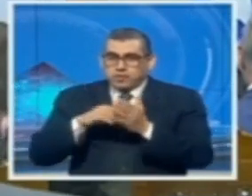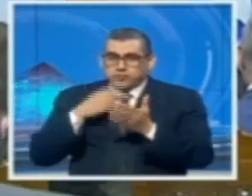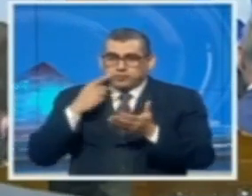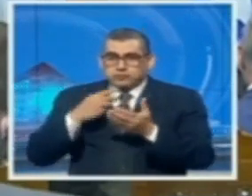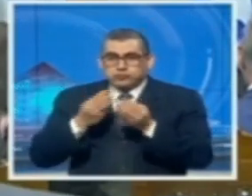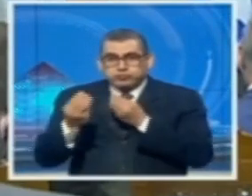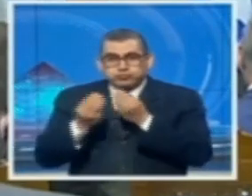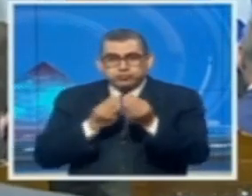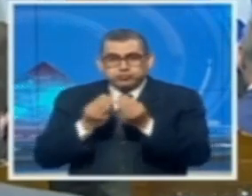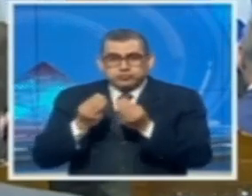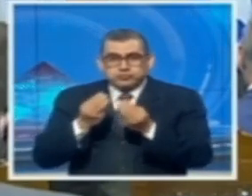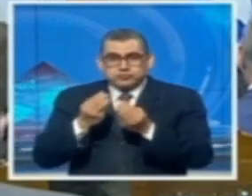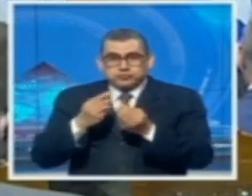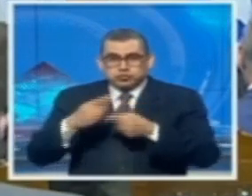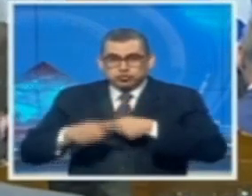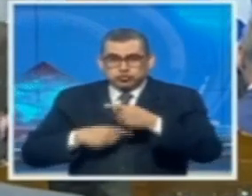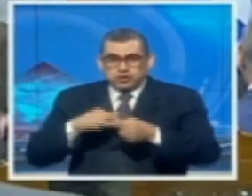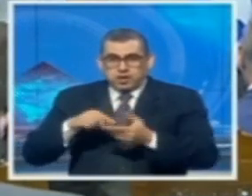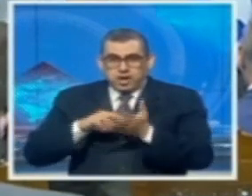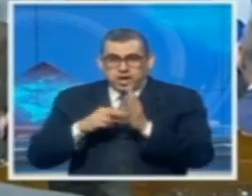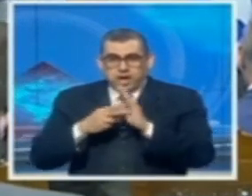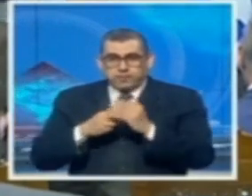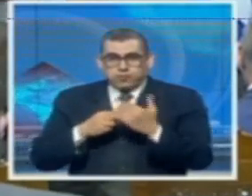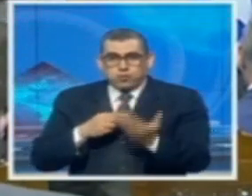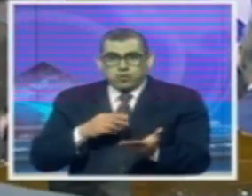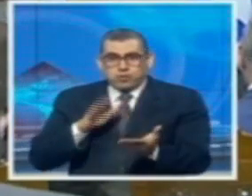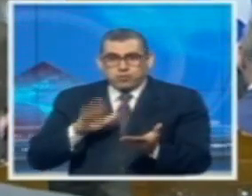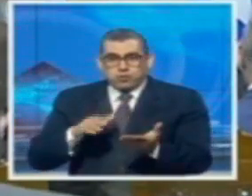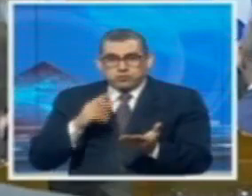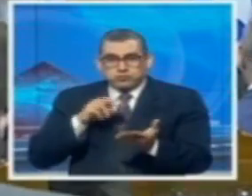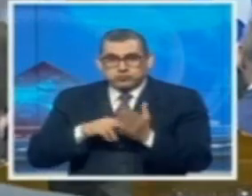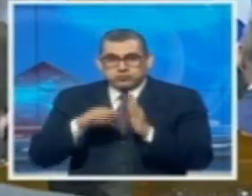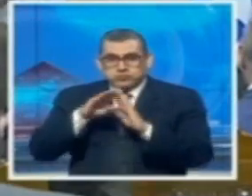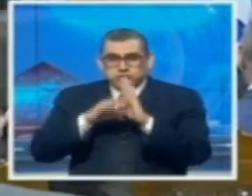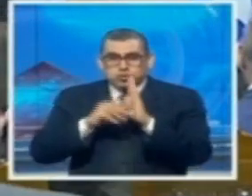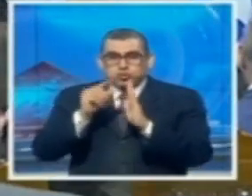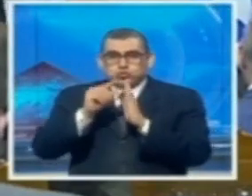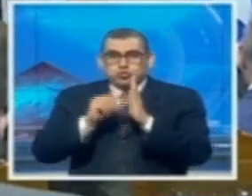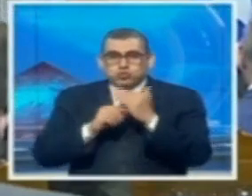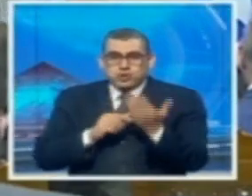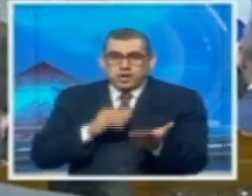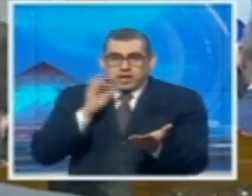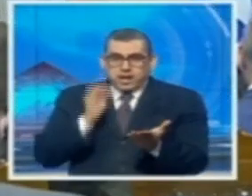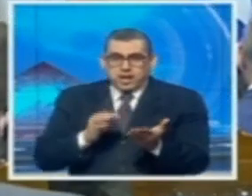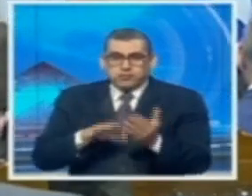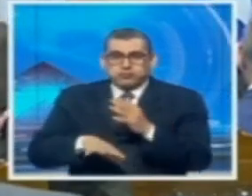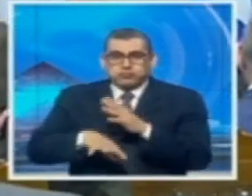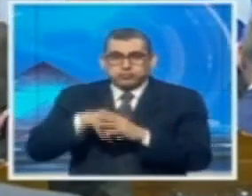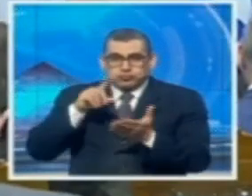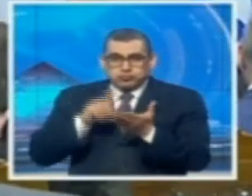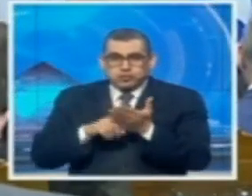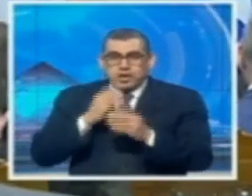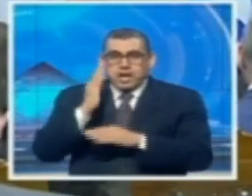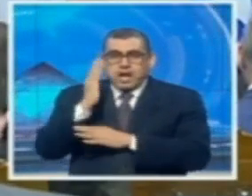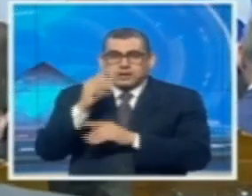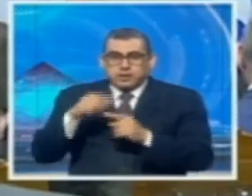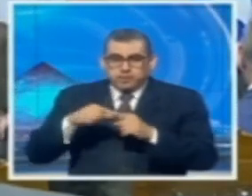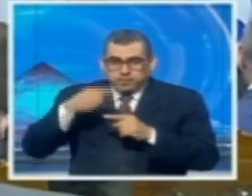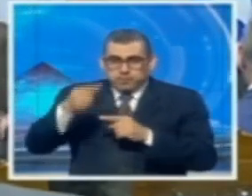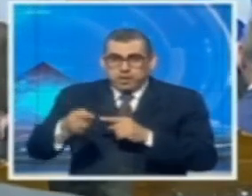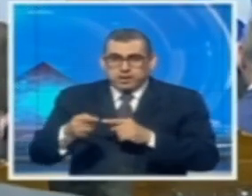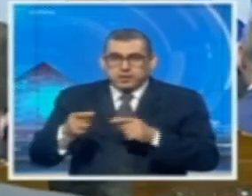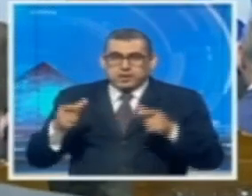المشاورات الجارية حول وضع الإطار الدستوري الذي سوف يتم على أساسه